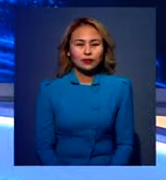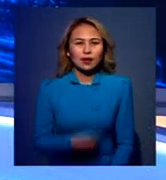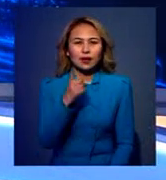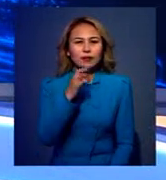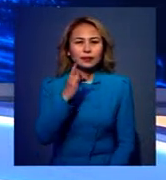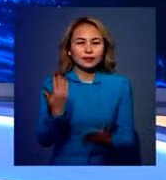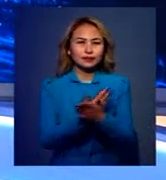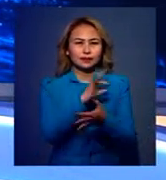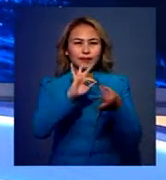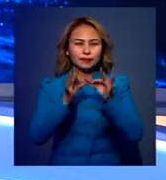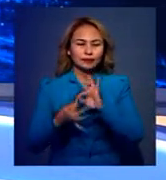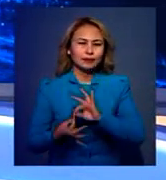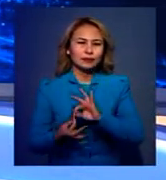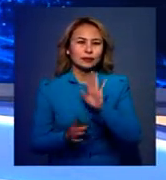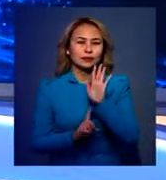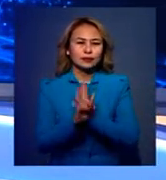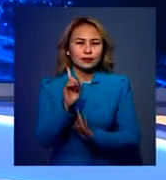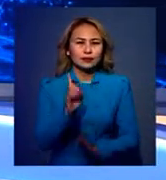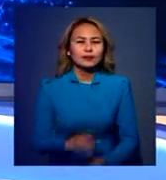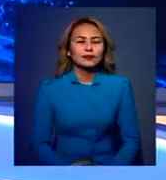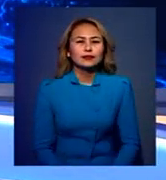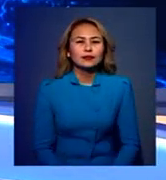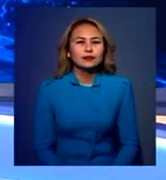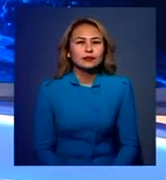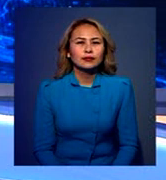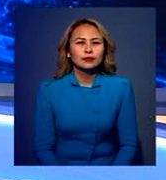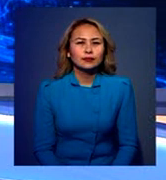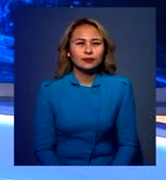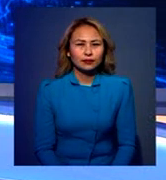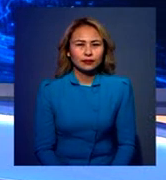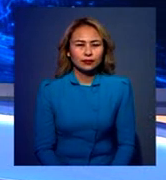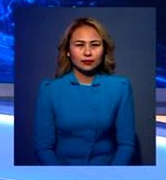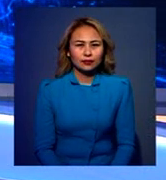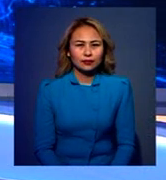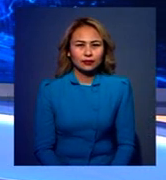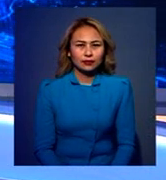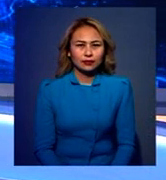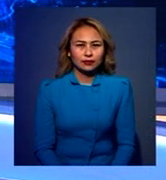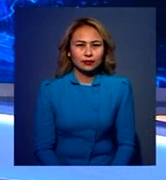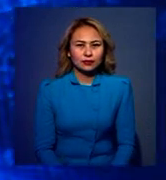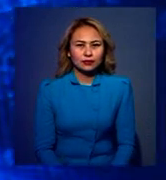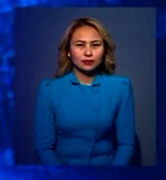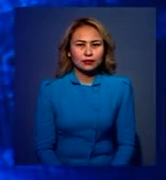Хабарымызды тікелей эфирде жалғастырамыз. Сіздермен бірге Мақпал Асубайқызы және Жанбота Сәрсенбаева.